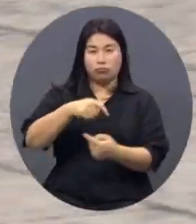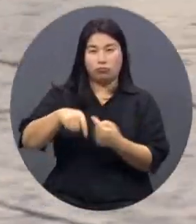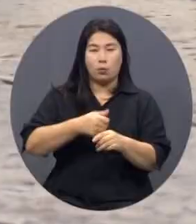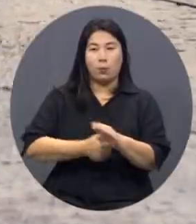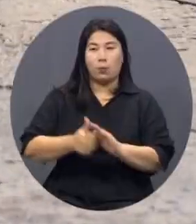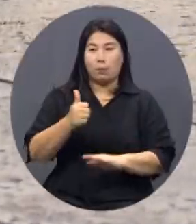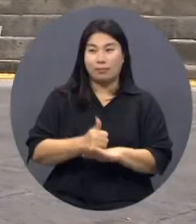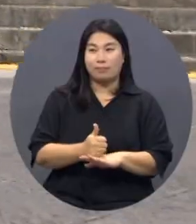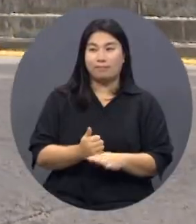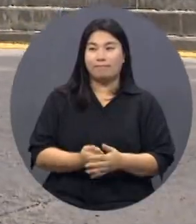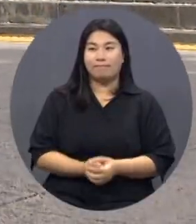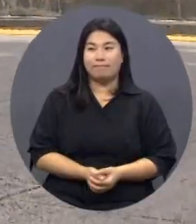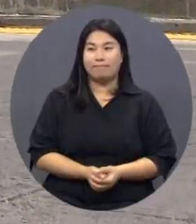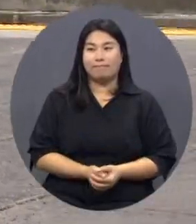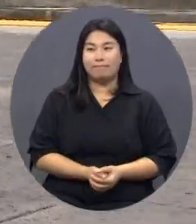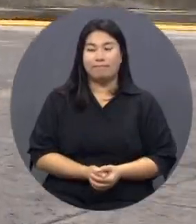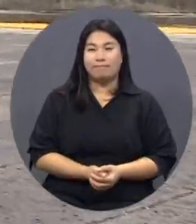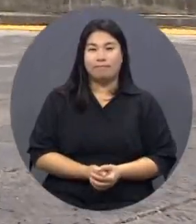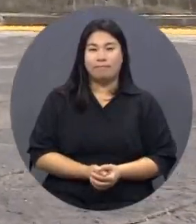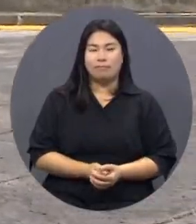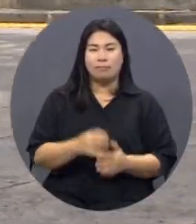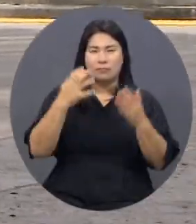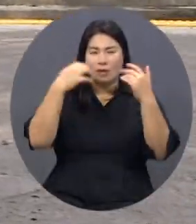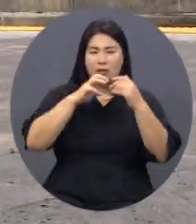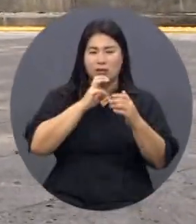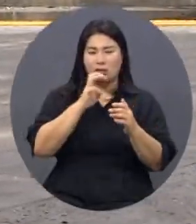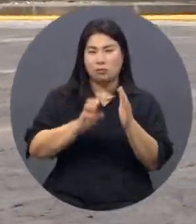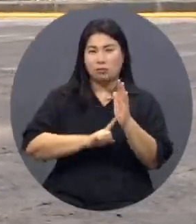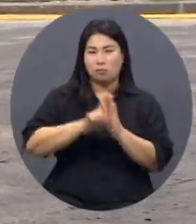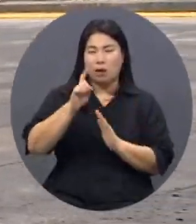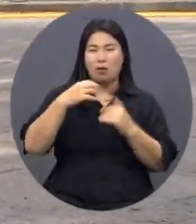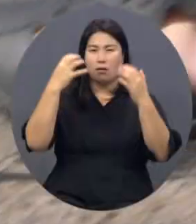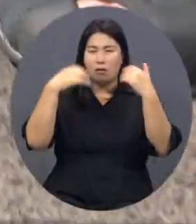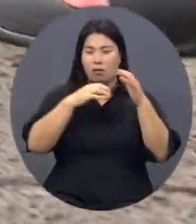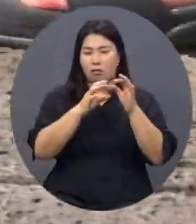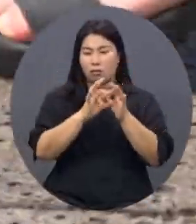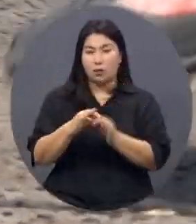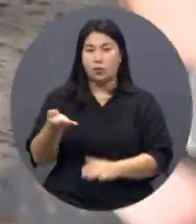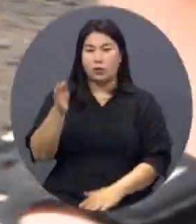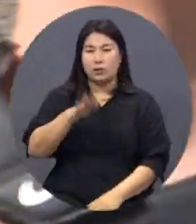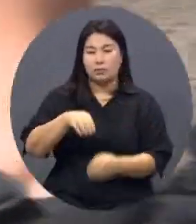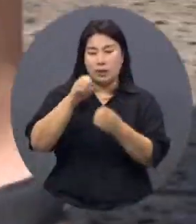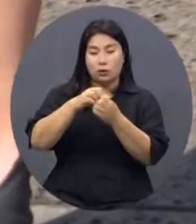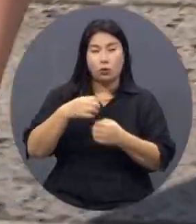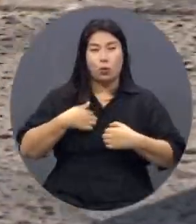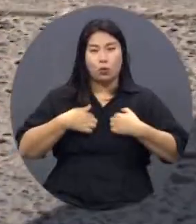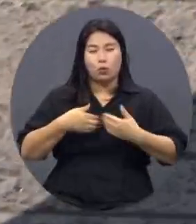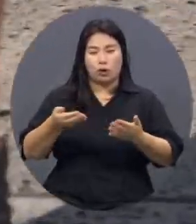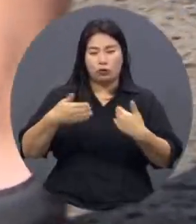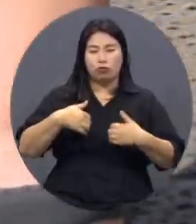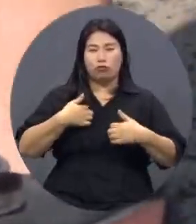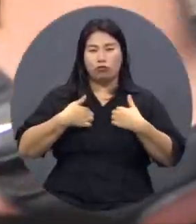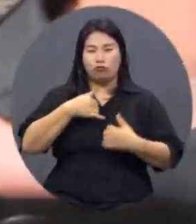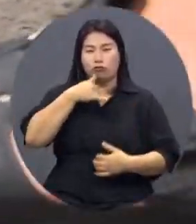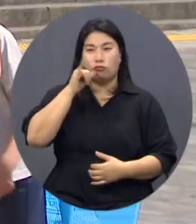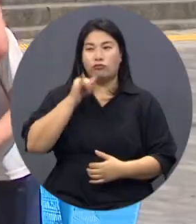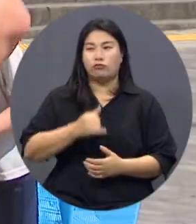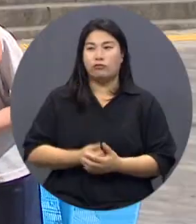성공합니다. 30도를 넘는 무더위에 구슬땀이 흘러도 전통놀이가 주는 재미에